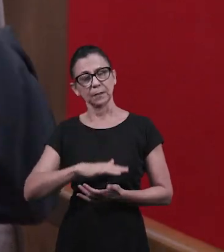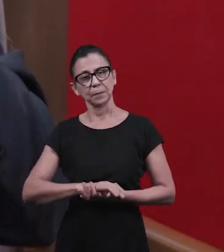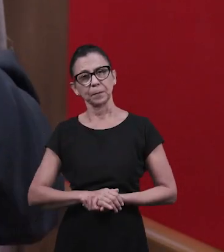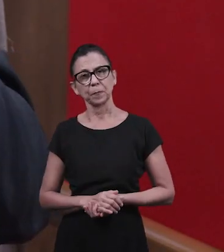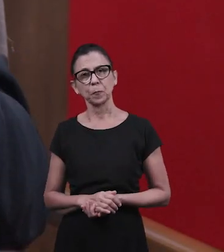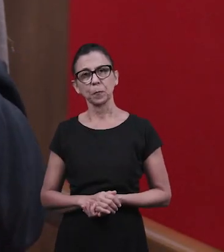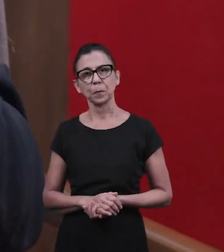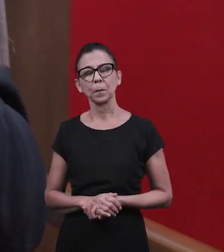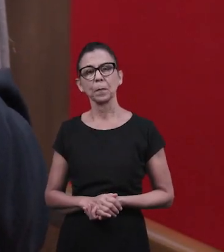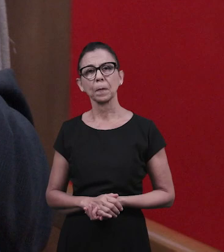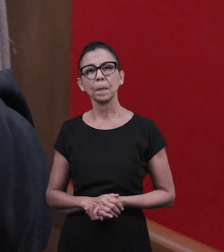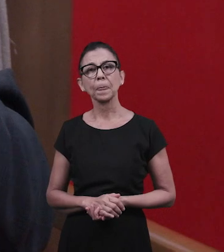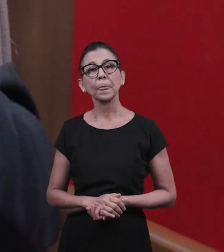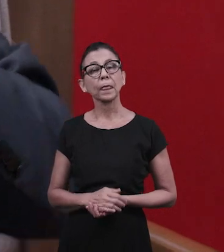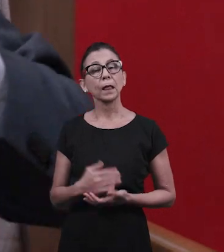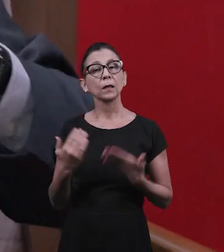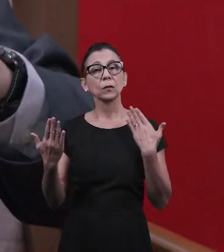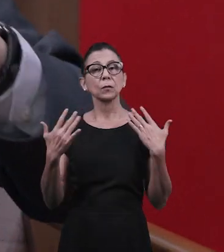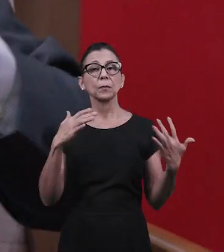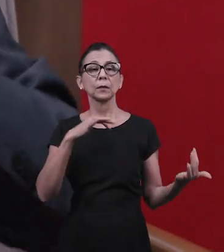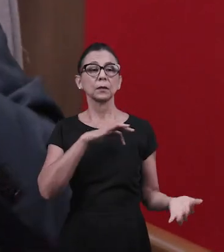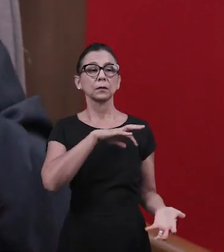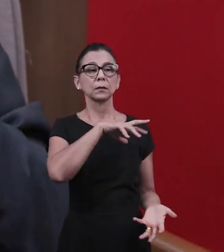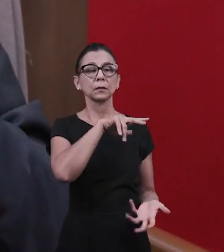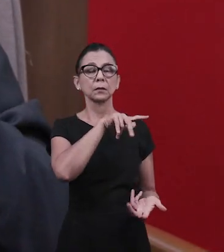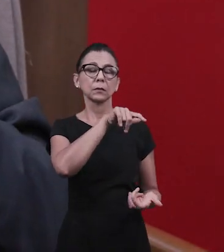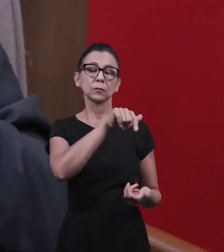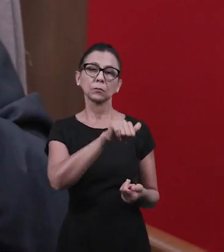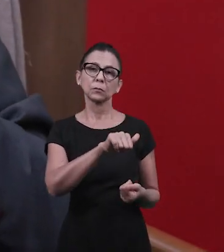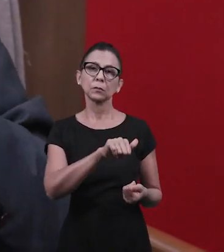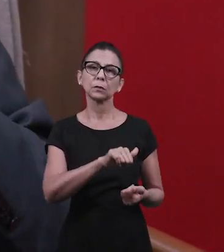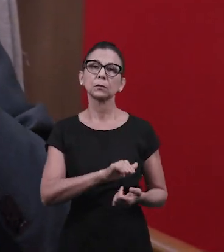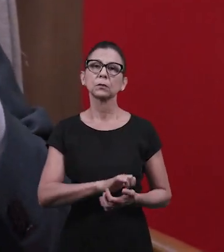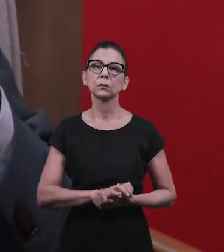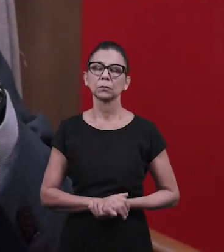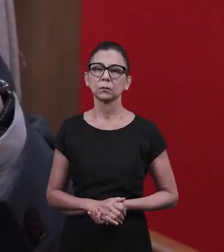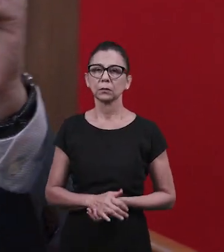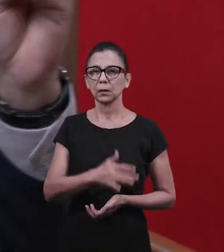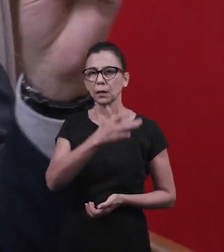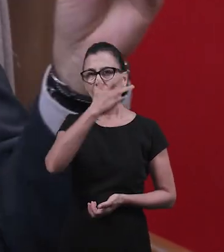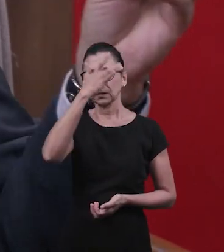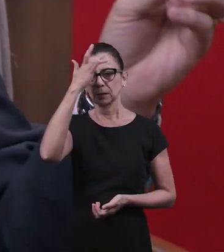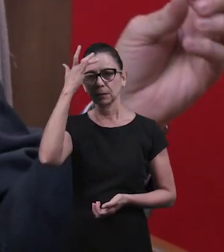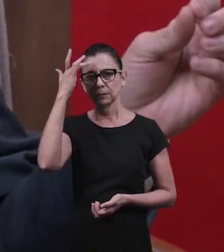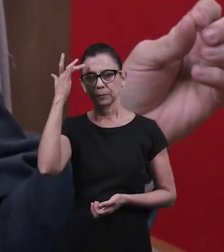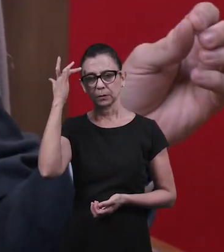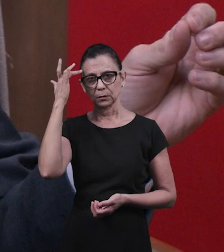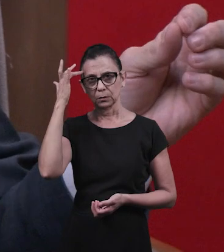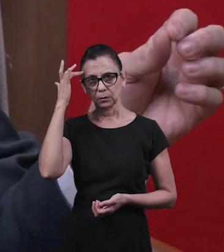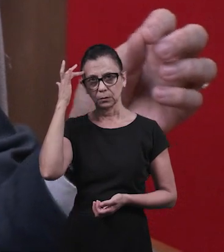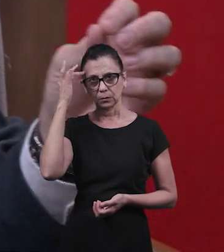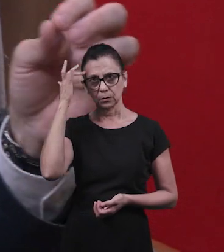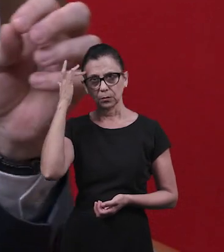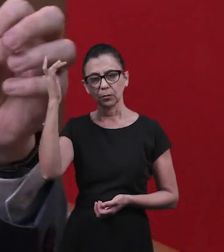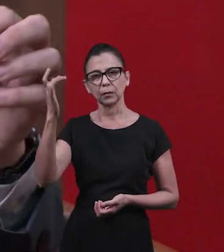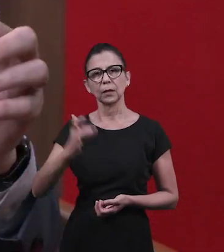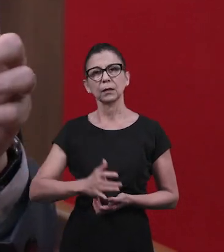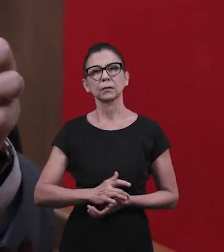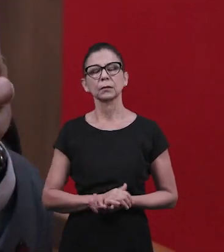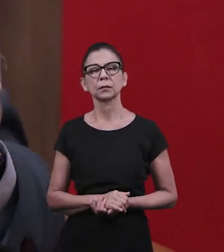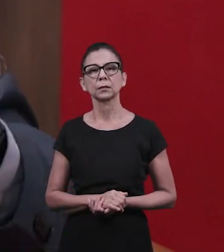s'identifient en ce moment comme ayant dans leur vie pas seulement le blé, mais aussi